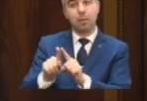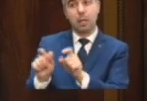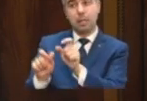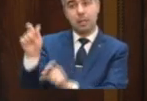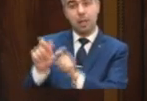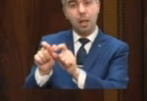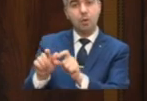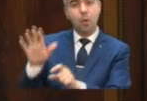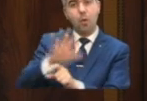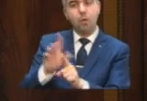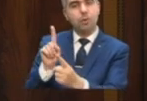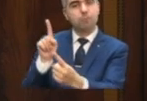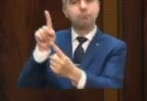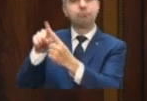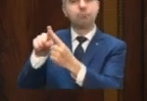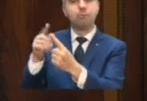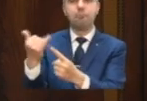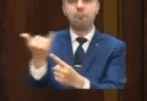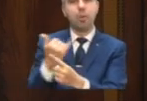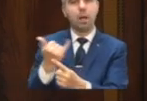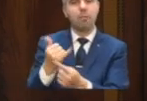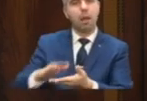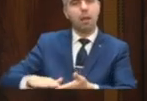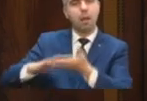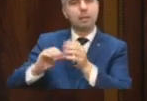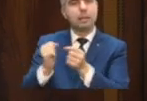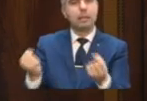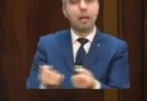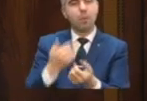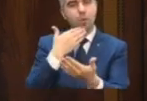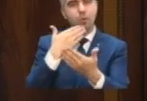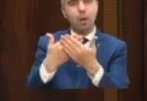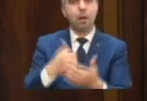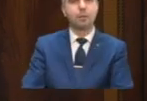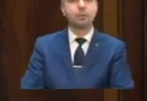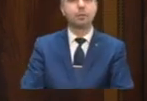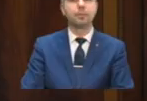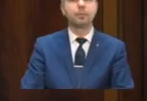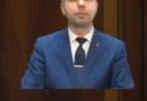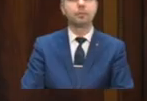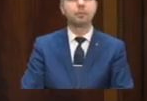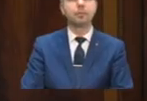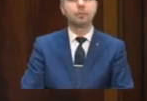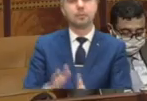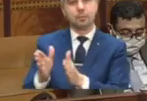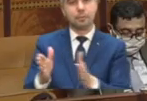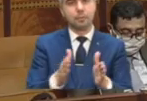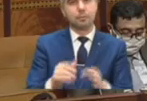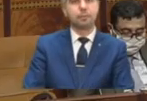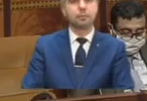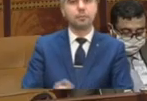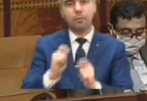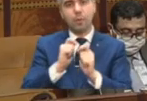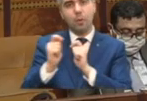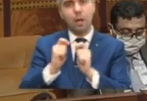البشري هو هدفنا الأول والأخير للتنمية. وشكرا. السيدة الوزيرة، نمر